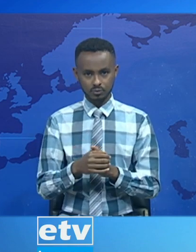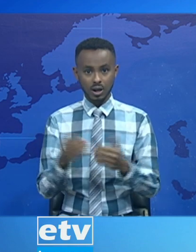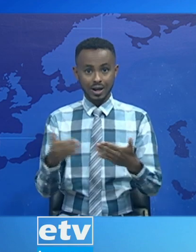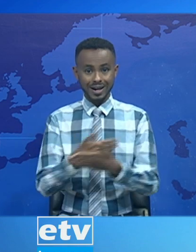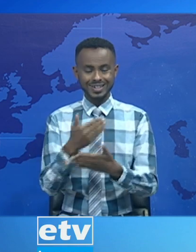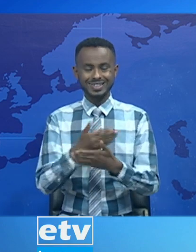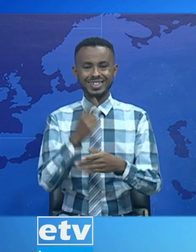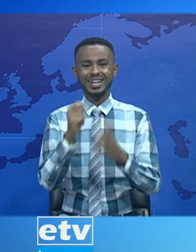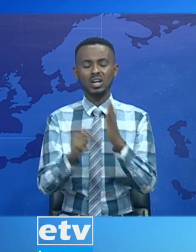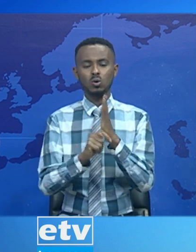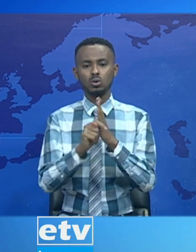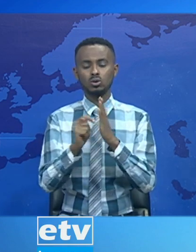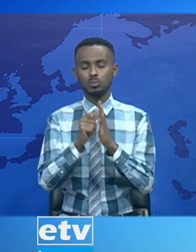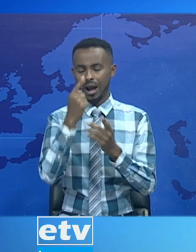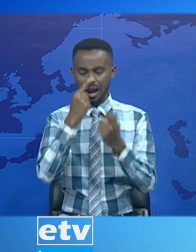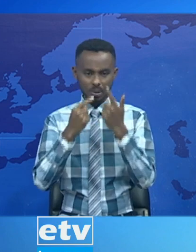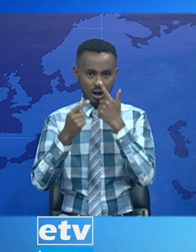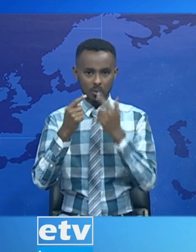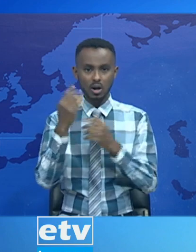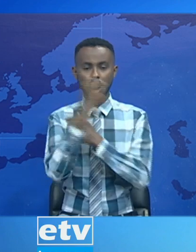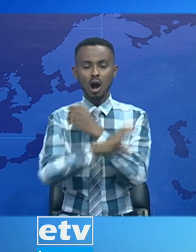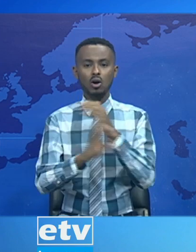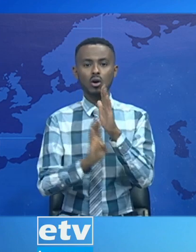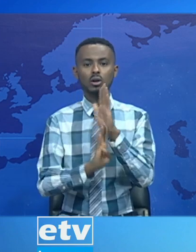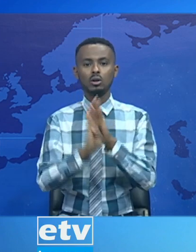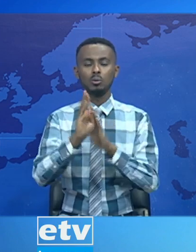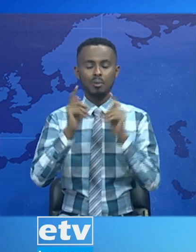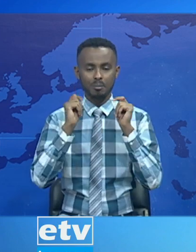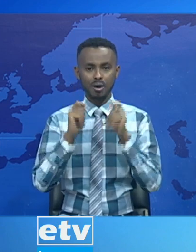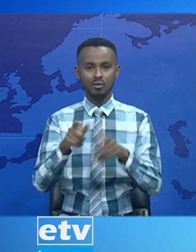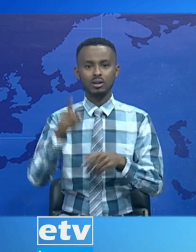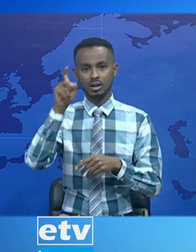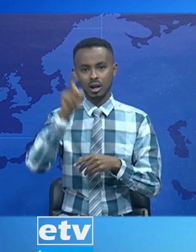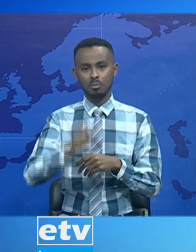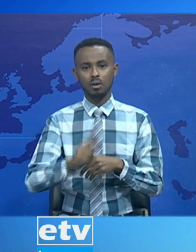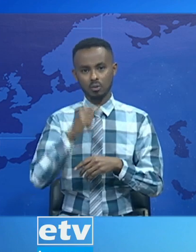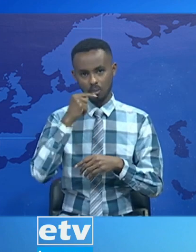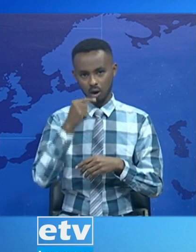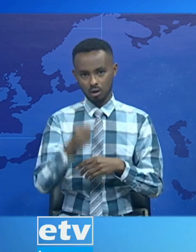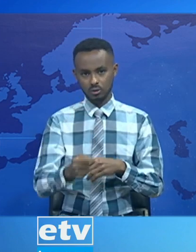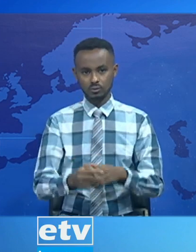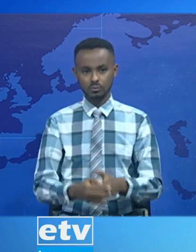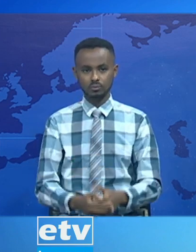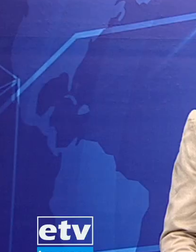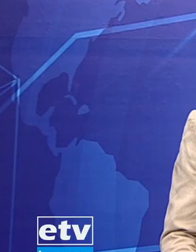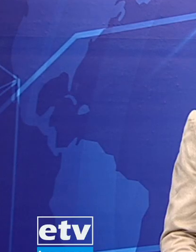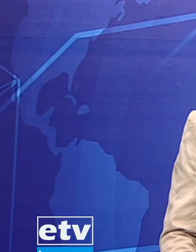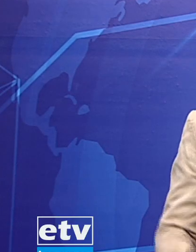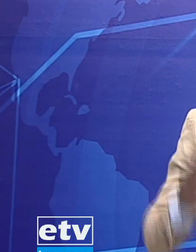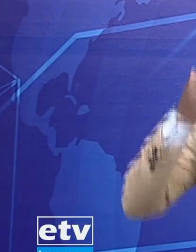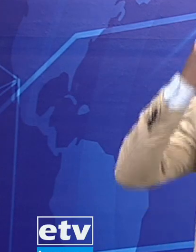አዳዲስ ቴክኖሎጂዎችን በማላመድ አህጉራዊ እድገቱን ማፋጠን ይገባልም ተብሏል።